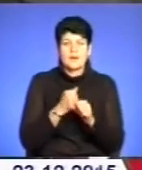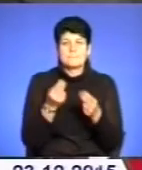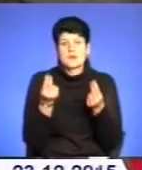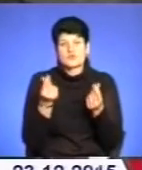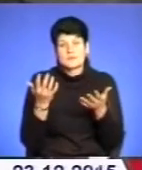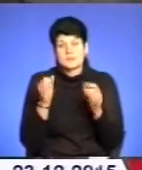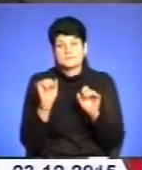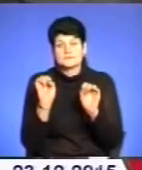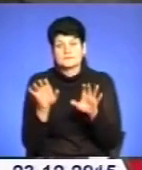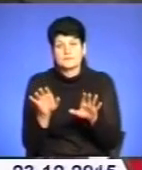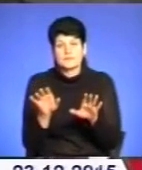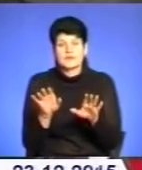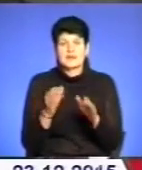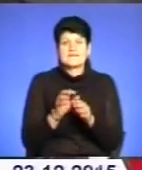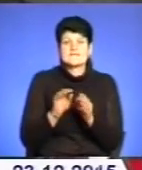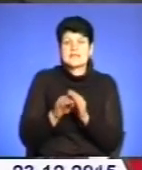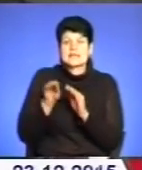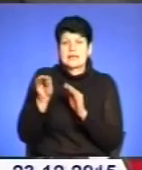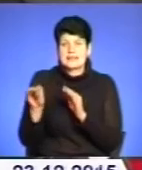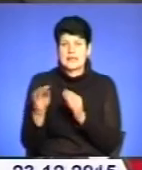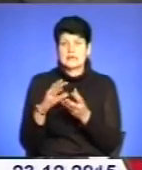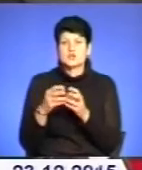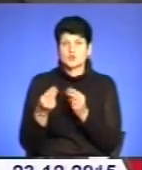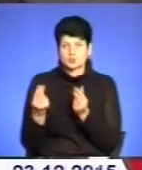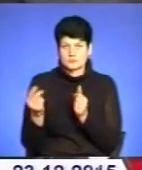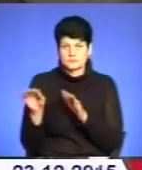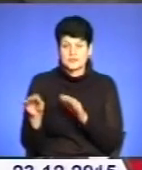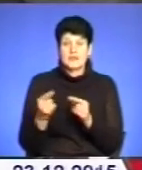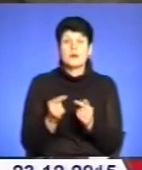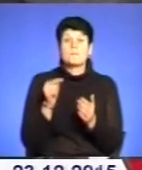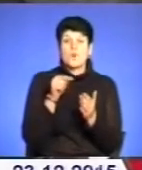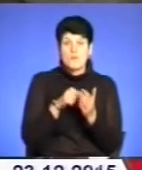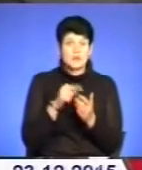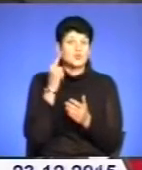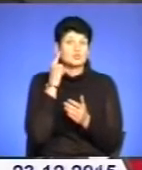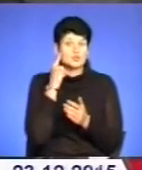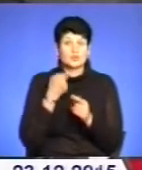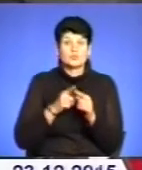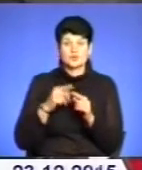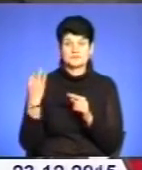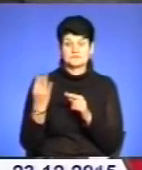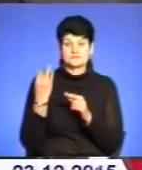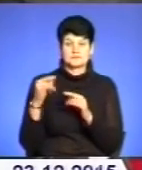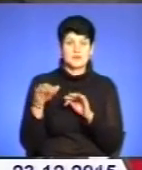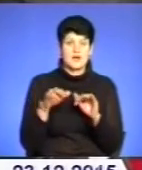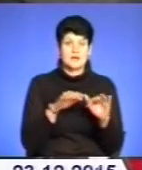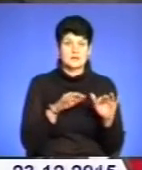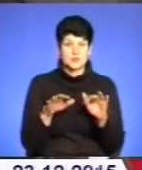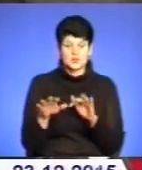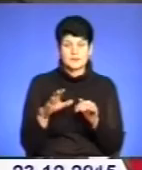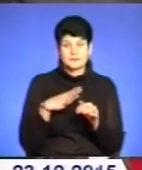і відклала певну суму, і так співпало, що почула про таку цікаву акцію, мені стало,